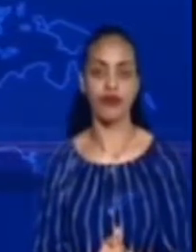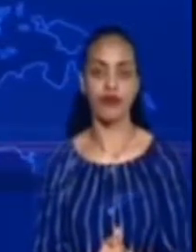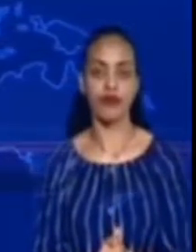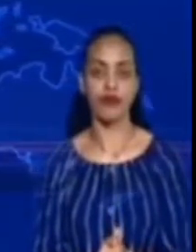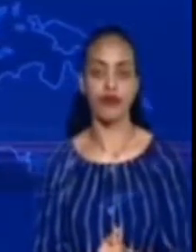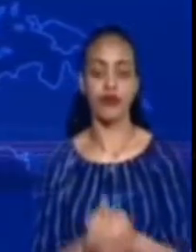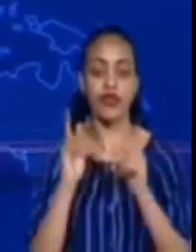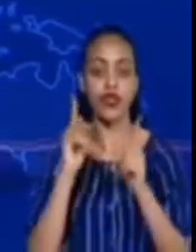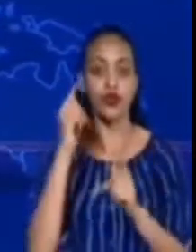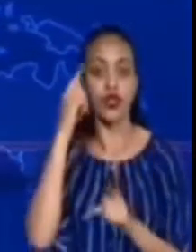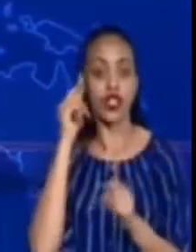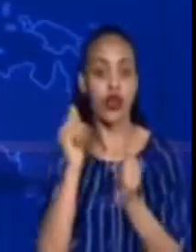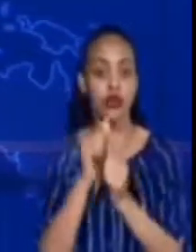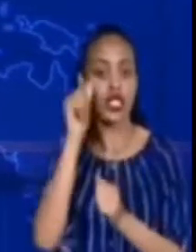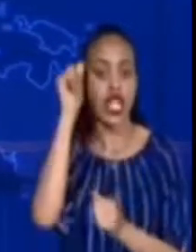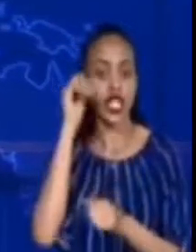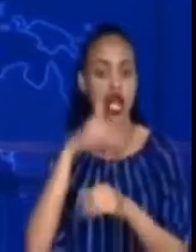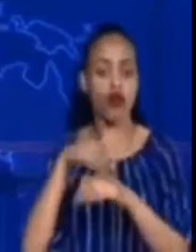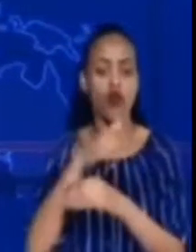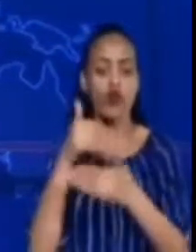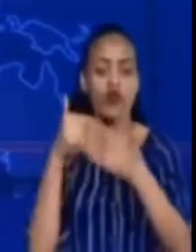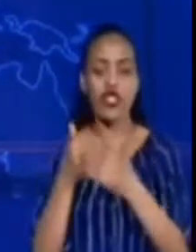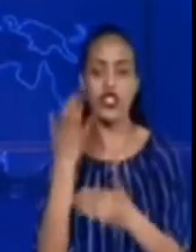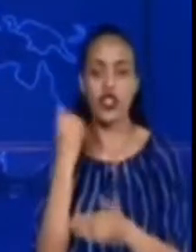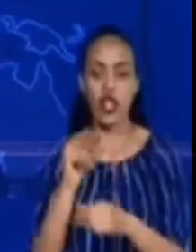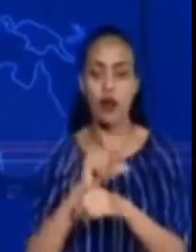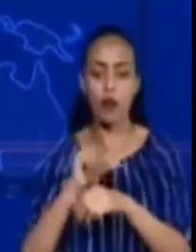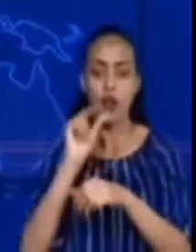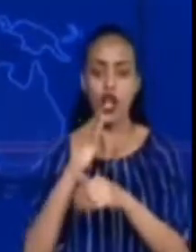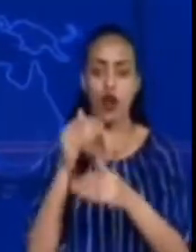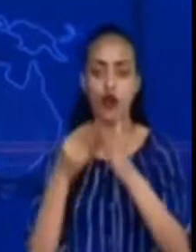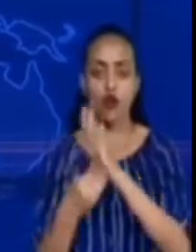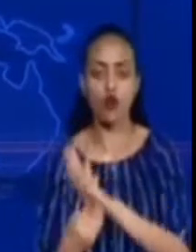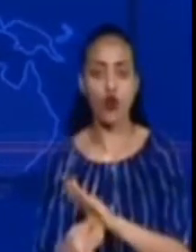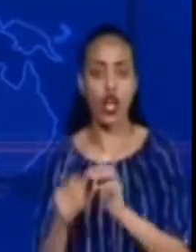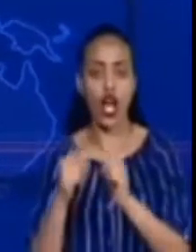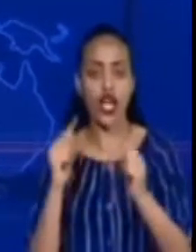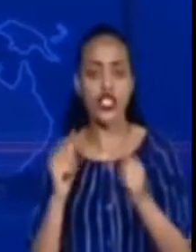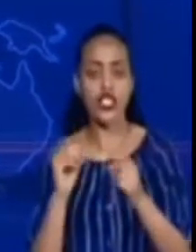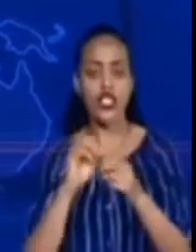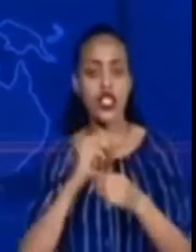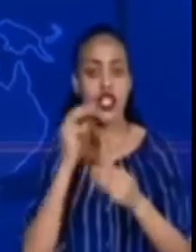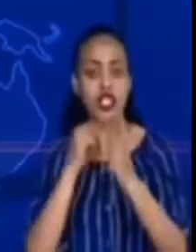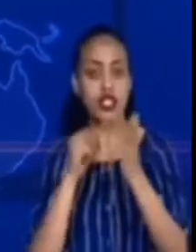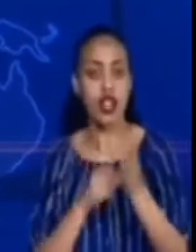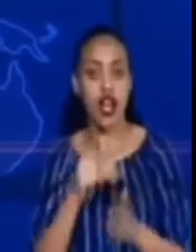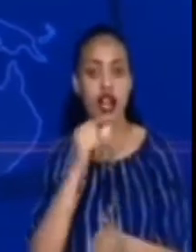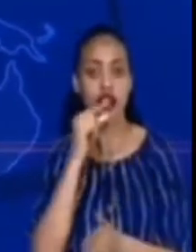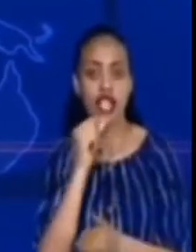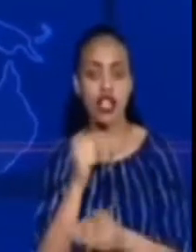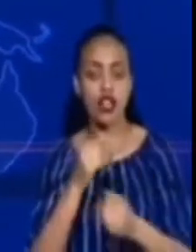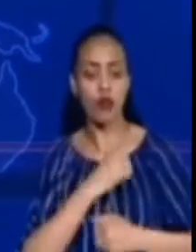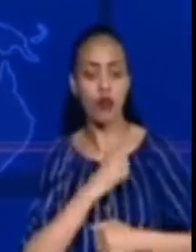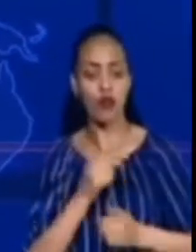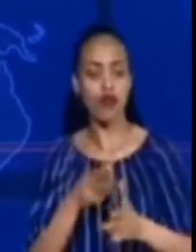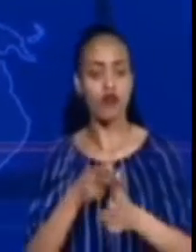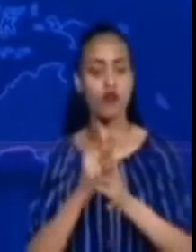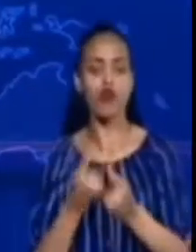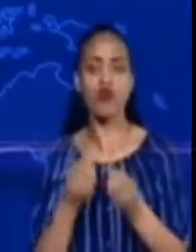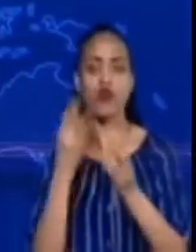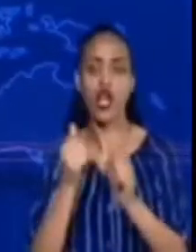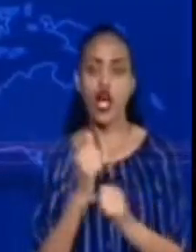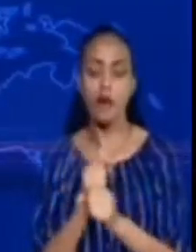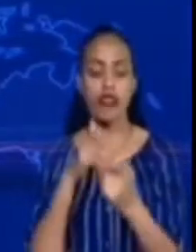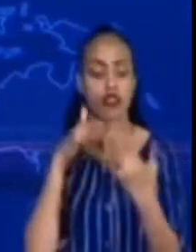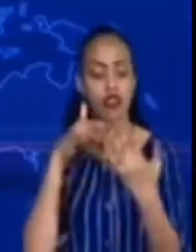አልቻለም። ዛሬ ሞቶ ነበር። ሸይጣን እንዳለበት ይሁ፣ ሸይጣን እንዳለበት ይሁ። ሸይጣን ያለበት ሰው ነው።